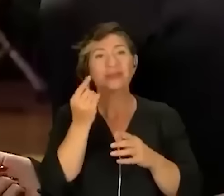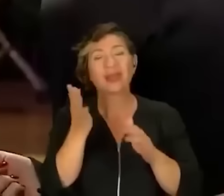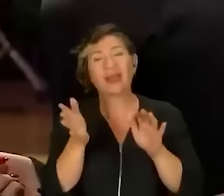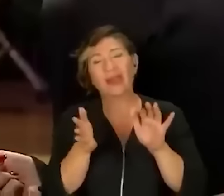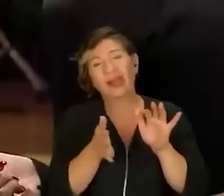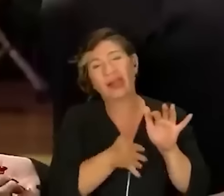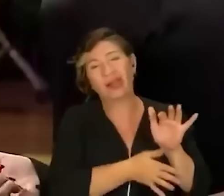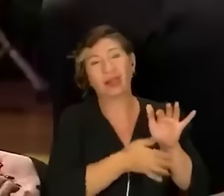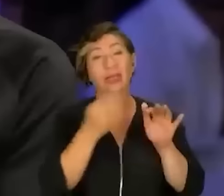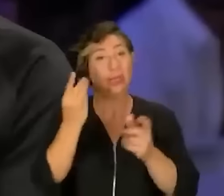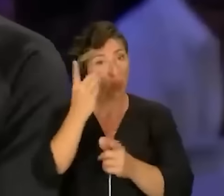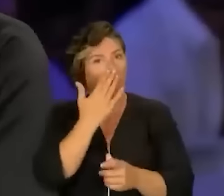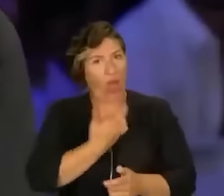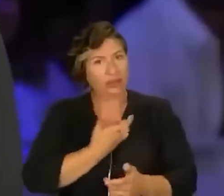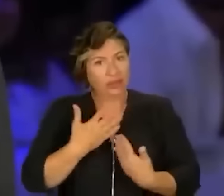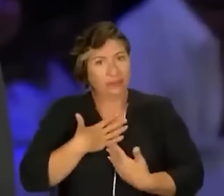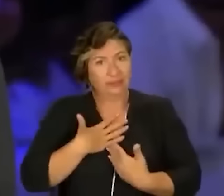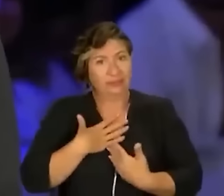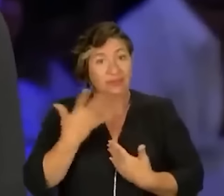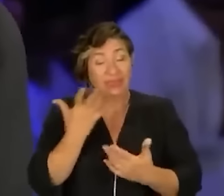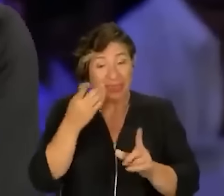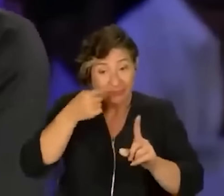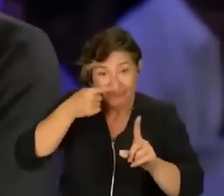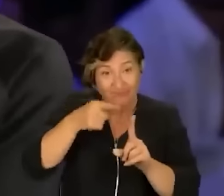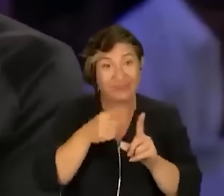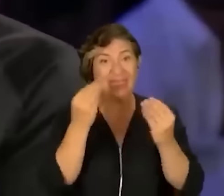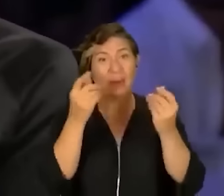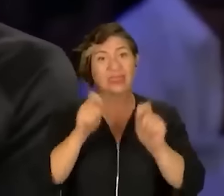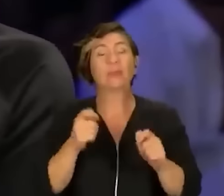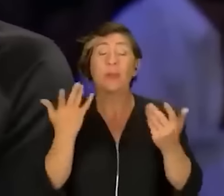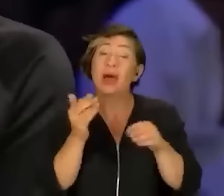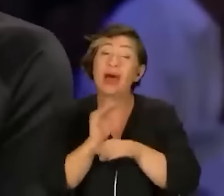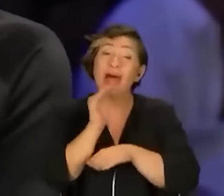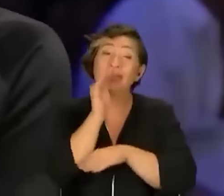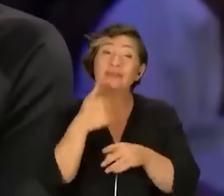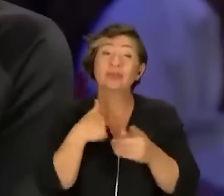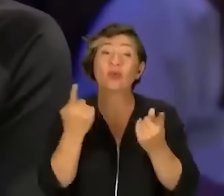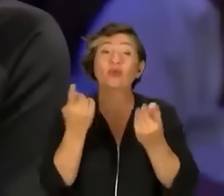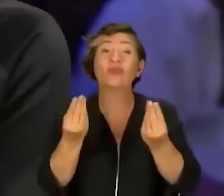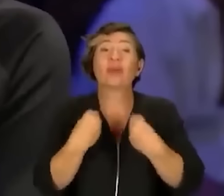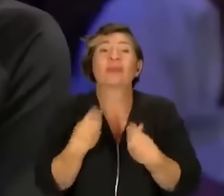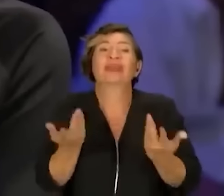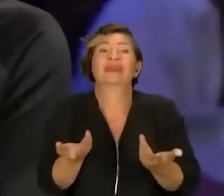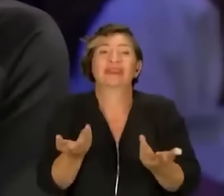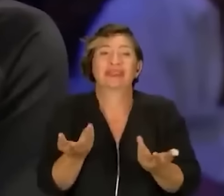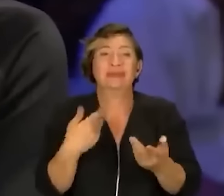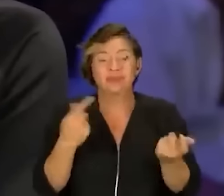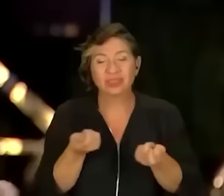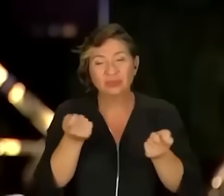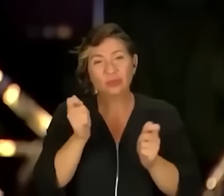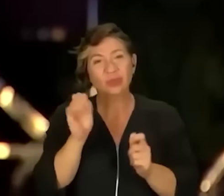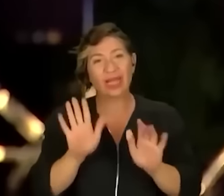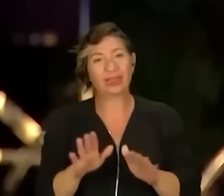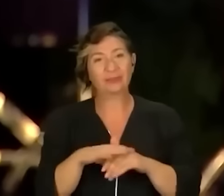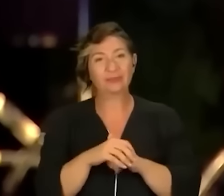sarpa sardı. Aslında iyi bir öğrenciydim. Keşke daha iyi bir şeyler yapabilseydim ama hayat bana öyle şeyler sunmadı. Ben çalışmak zorunda